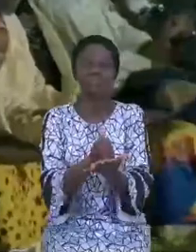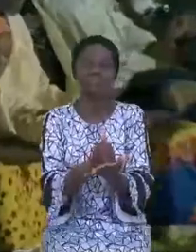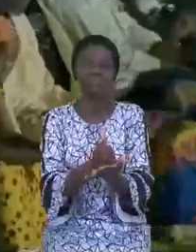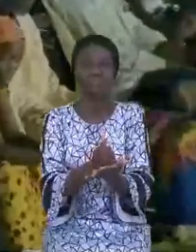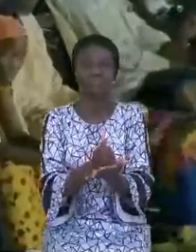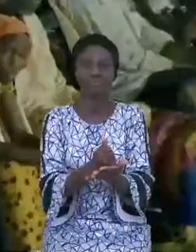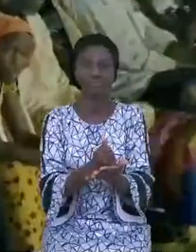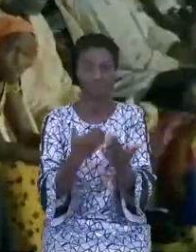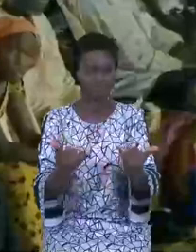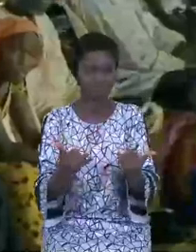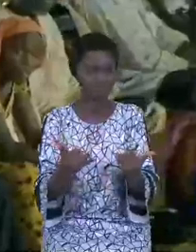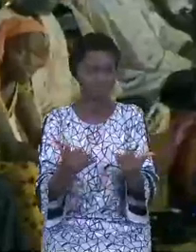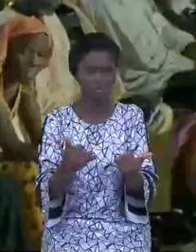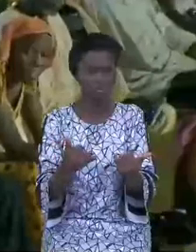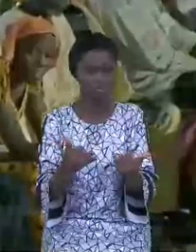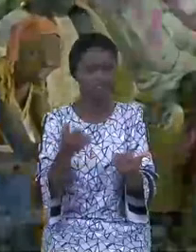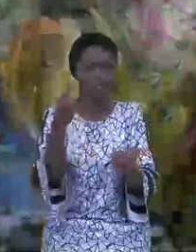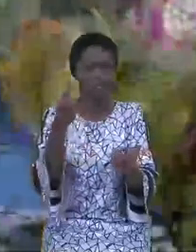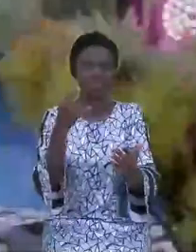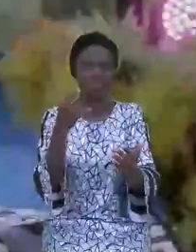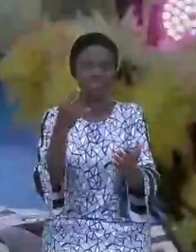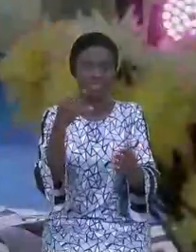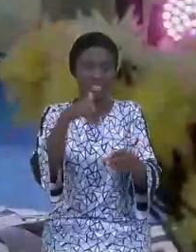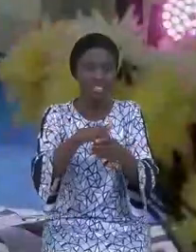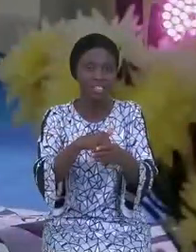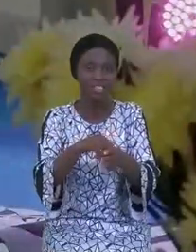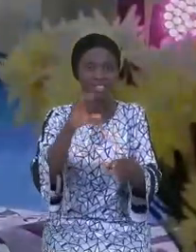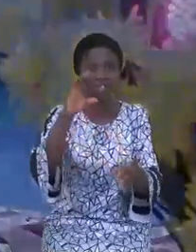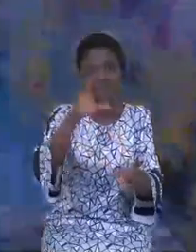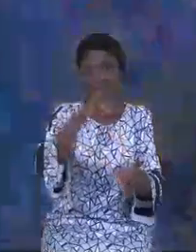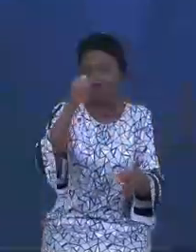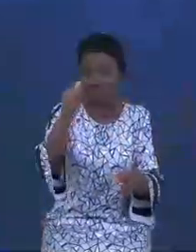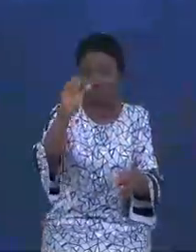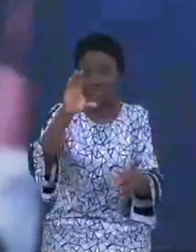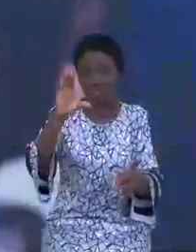Voyons la parole de Dieu en